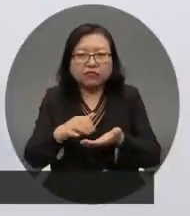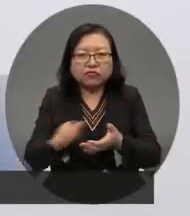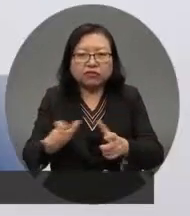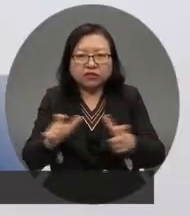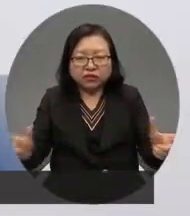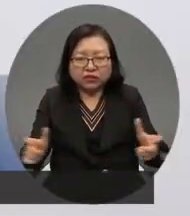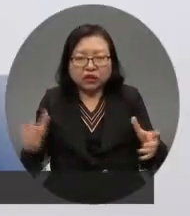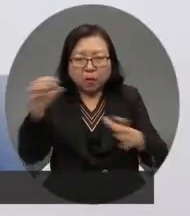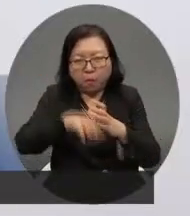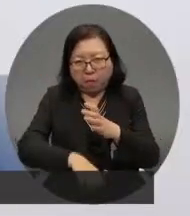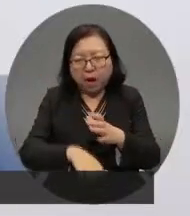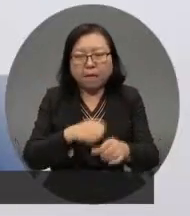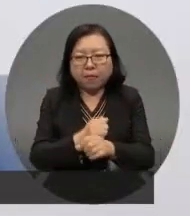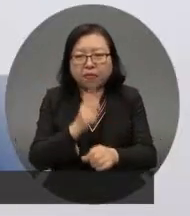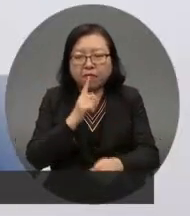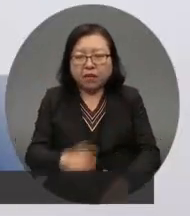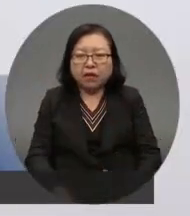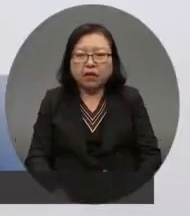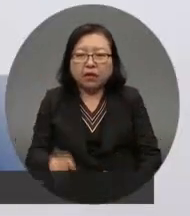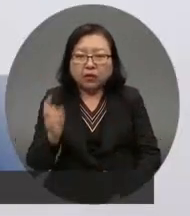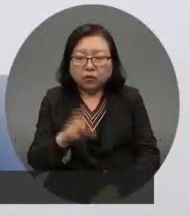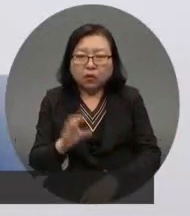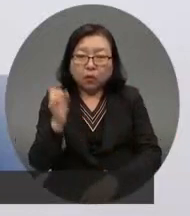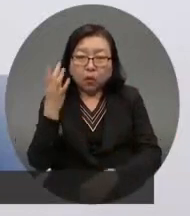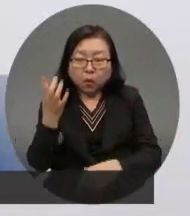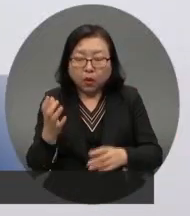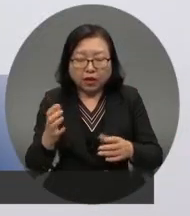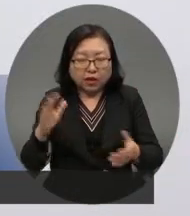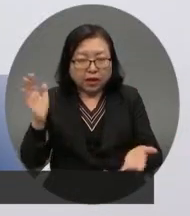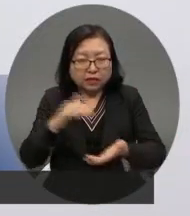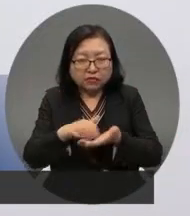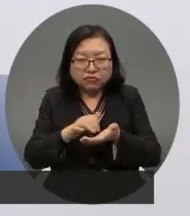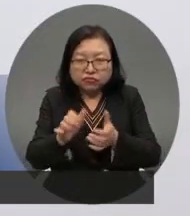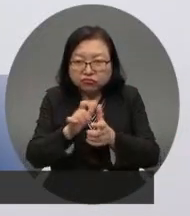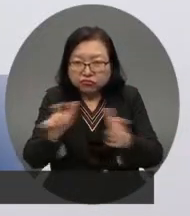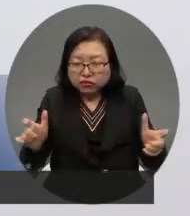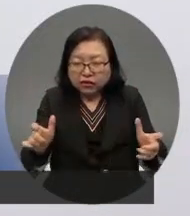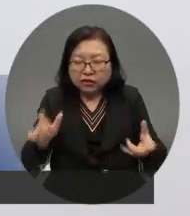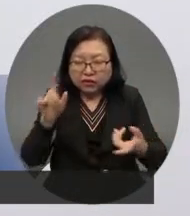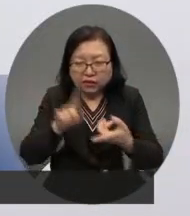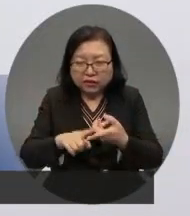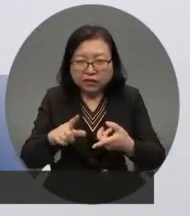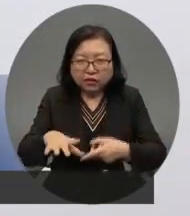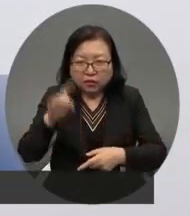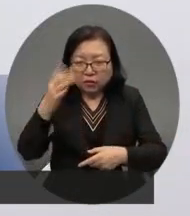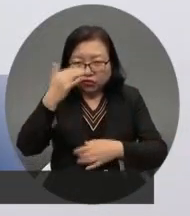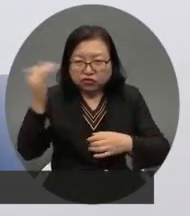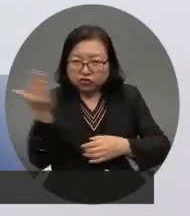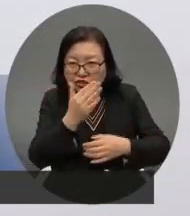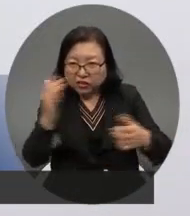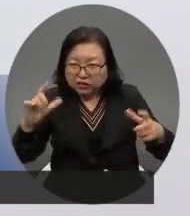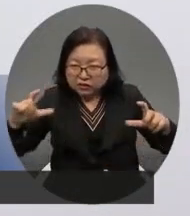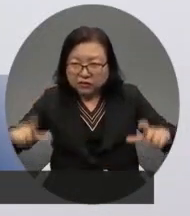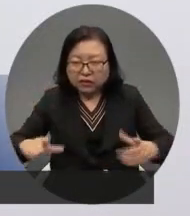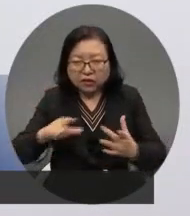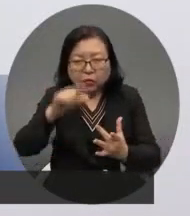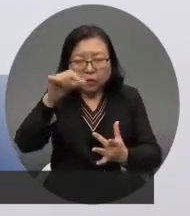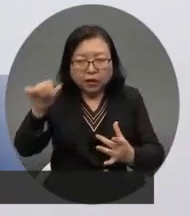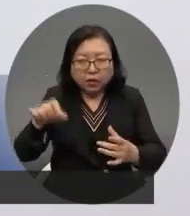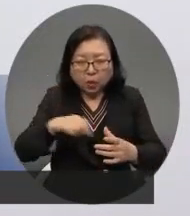핵심은 늘어나는 그 정원에 대해서는 전부 다 충청권에서 뽑고 그 중에 또